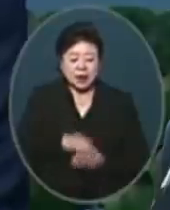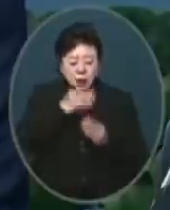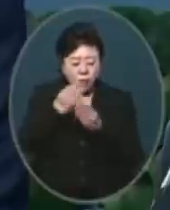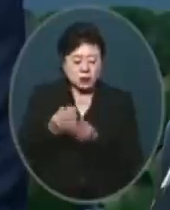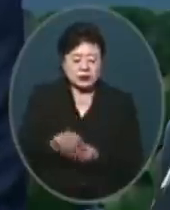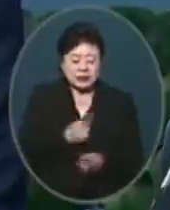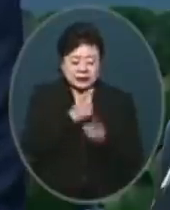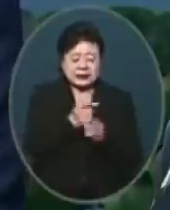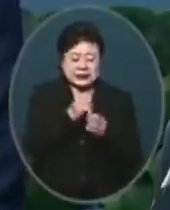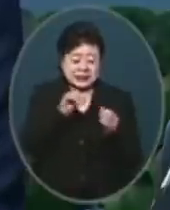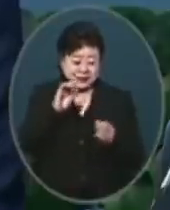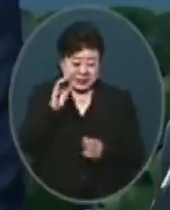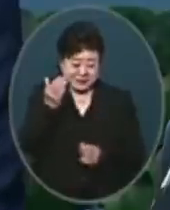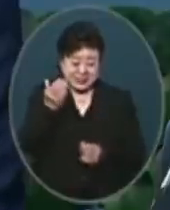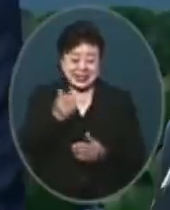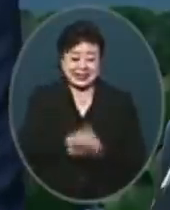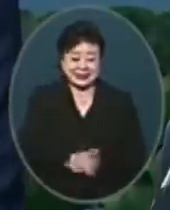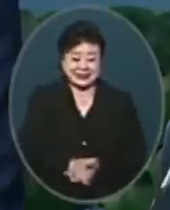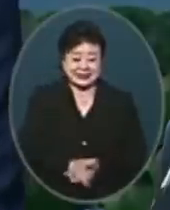온전한 승리자가 되는 것입니다.